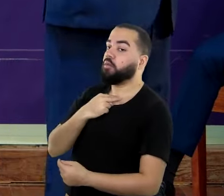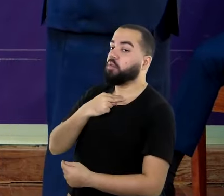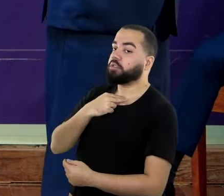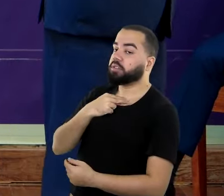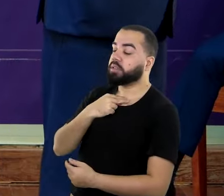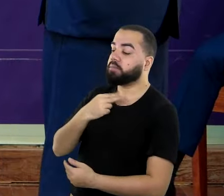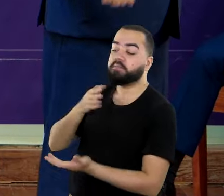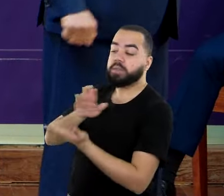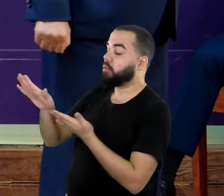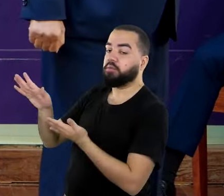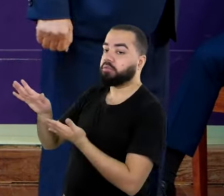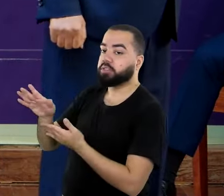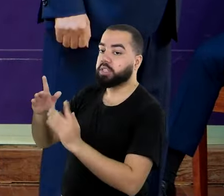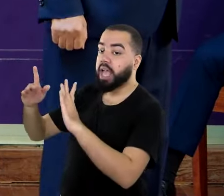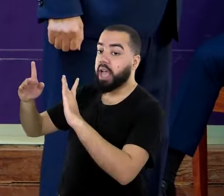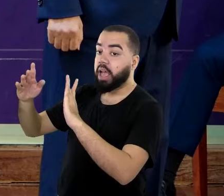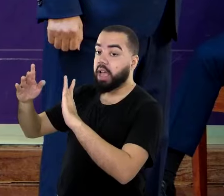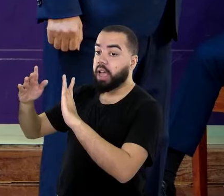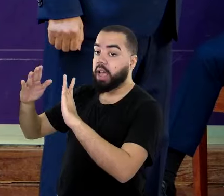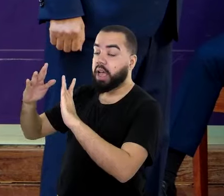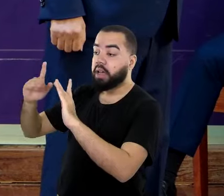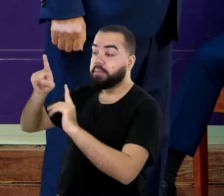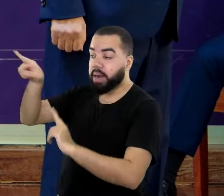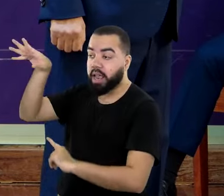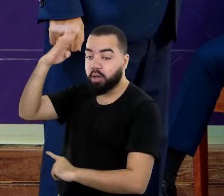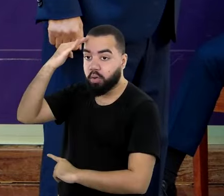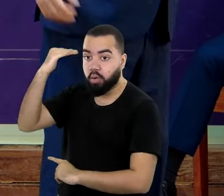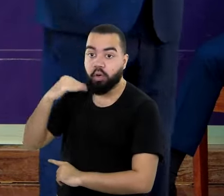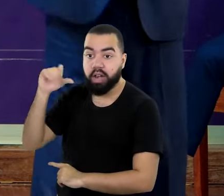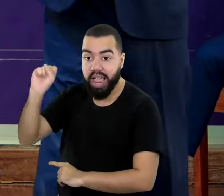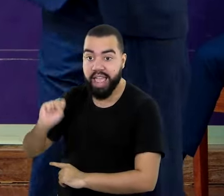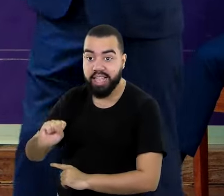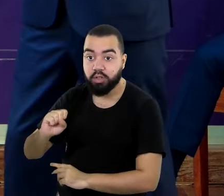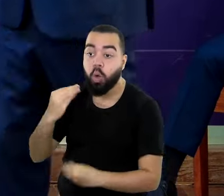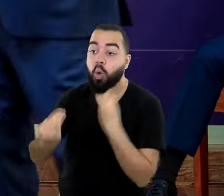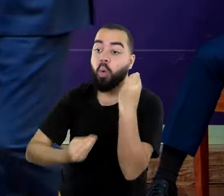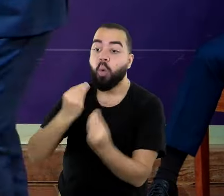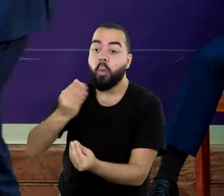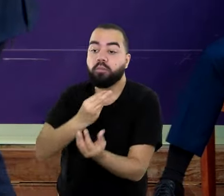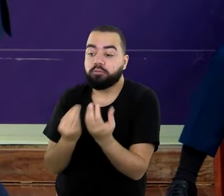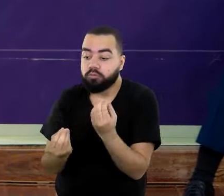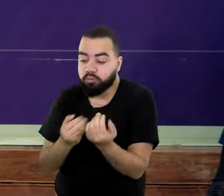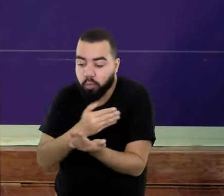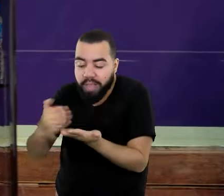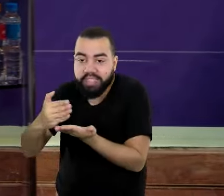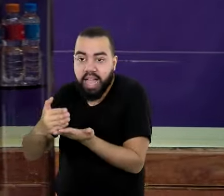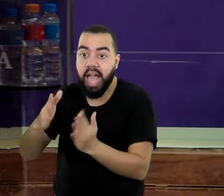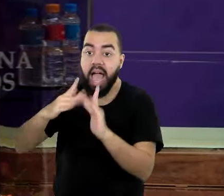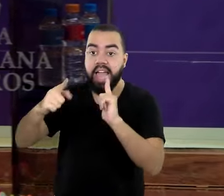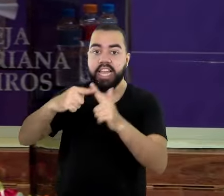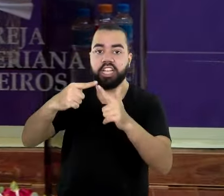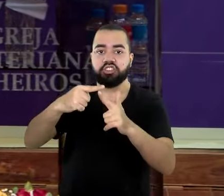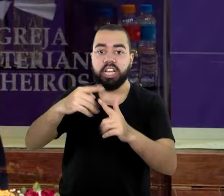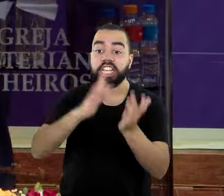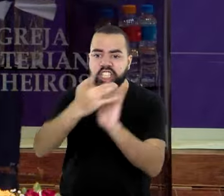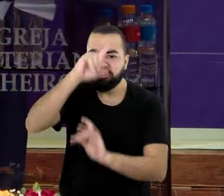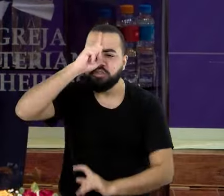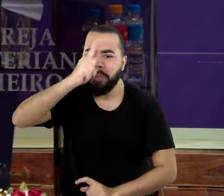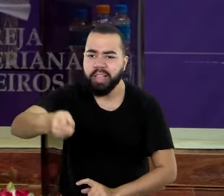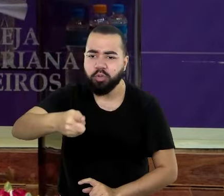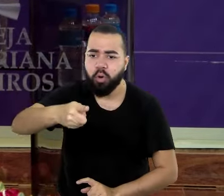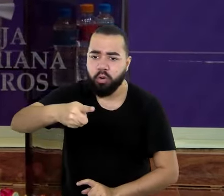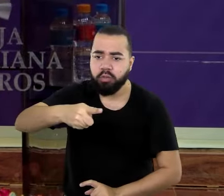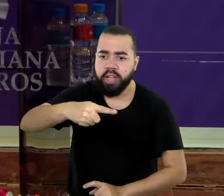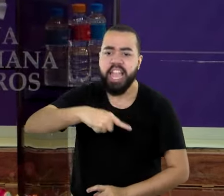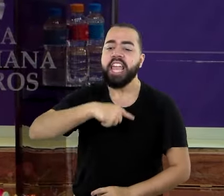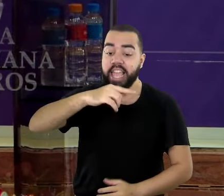부활의 예수님이 명령하신 것입니다. Porque foi Jesus ressurreto que deu essa ordem. 아버지가 나를 보낸 같이 너희도 나도 너희를 보내노라. Como o Pai me enviou,